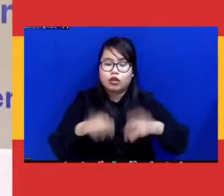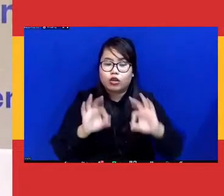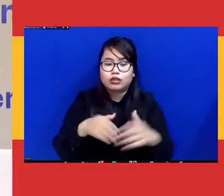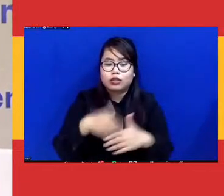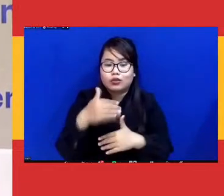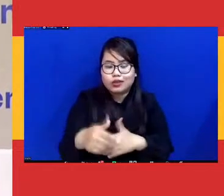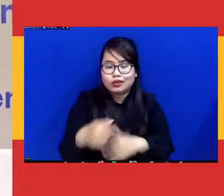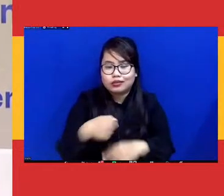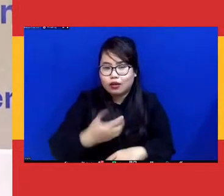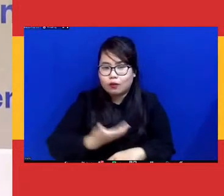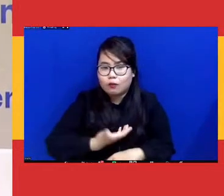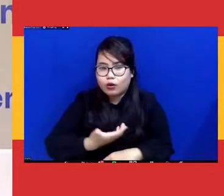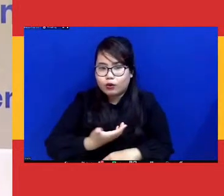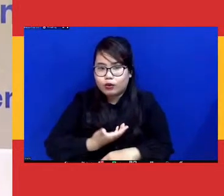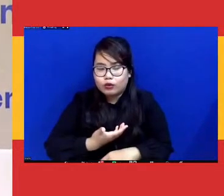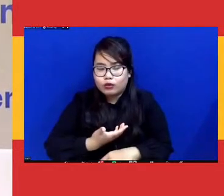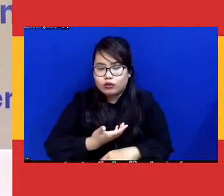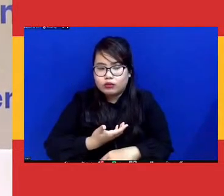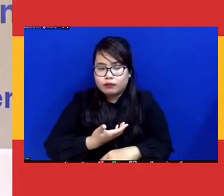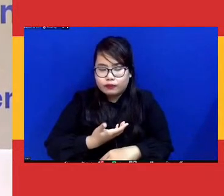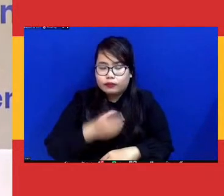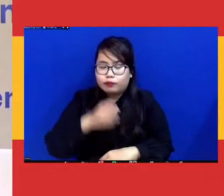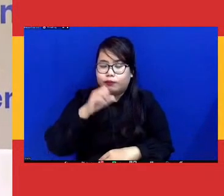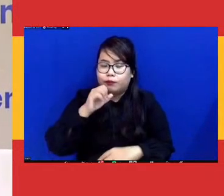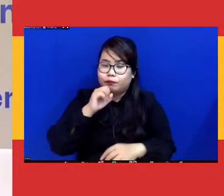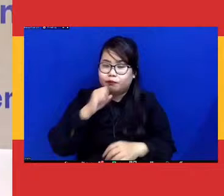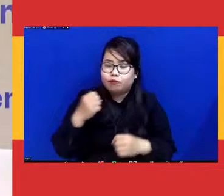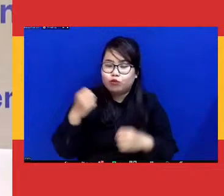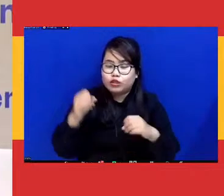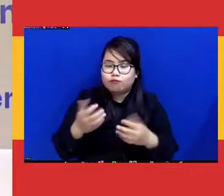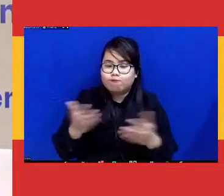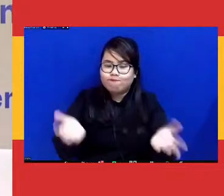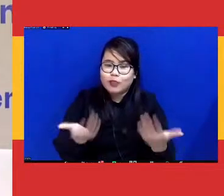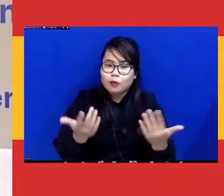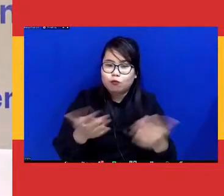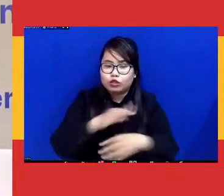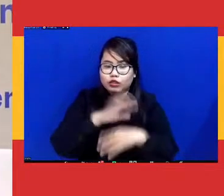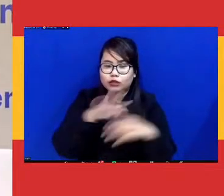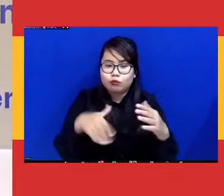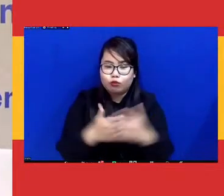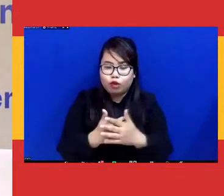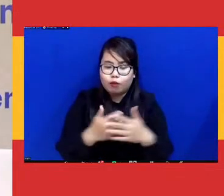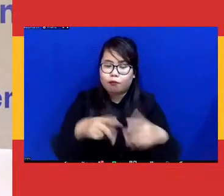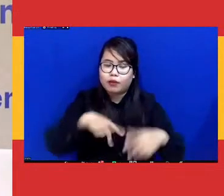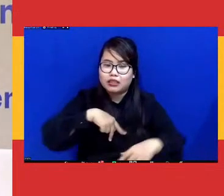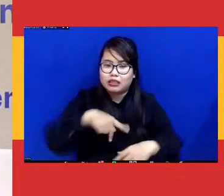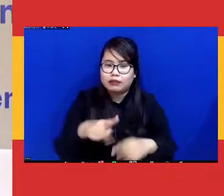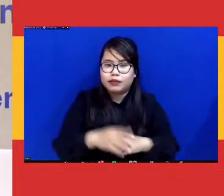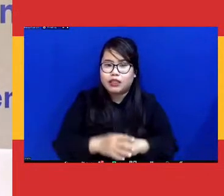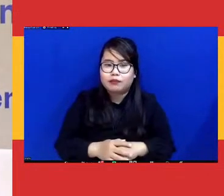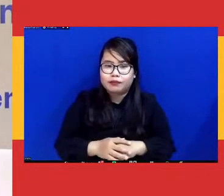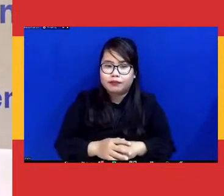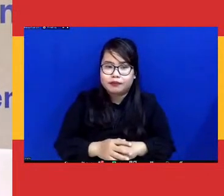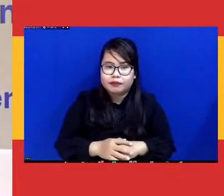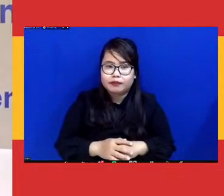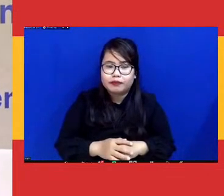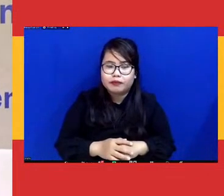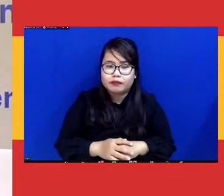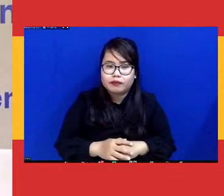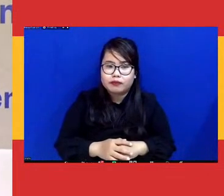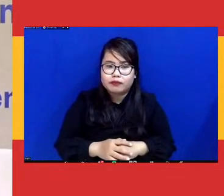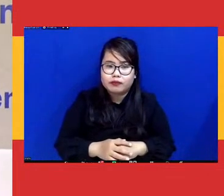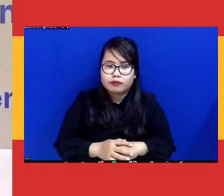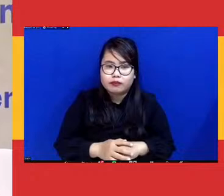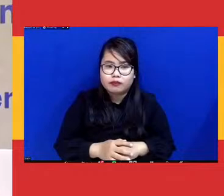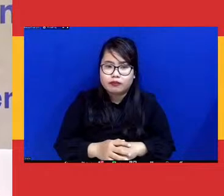honorable speakers for this session. This is untangling and unjust and unequal